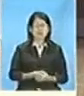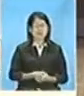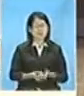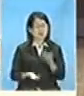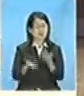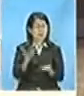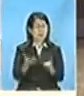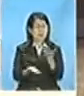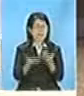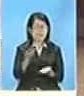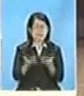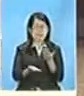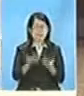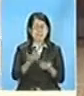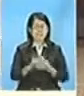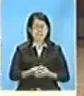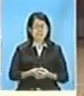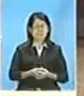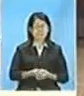ไรก็ตาม